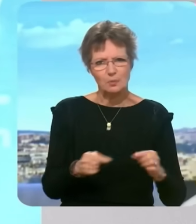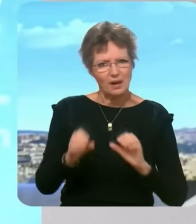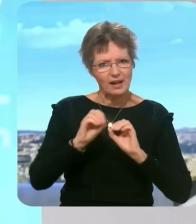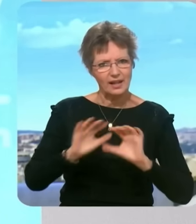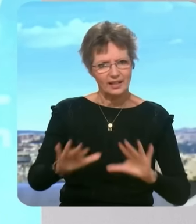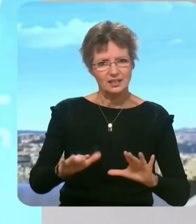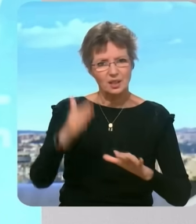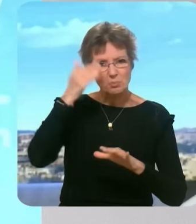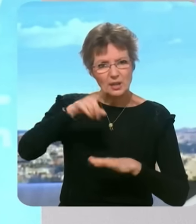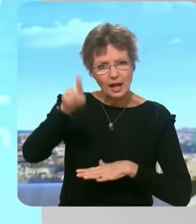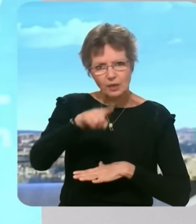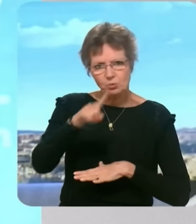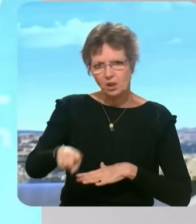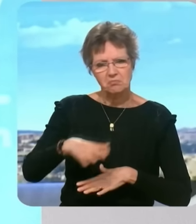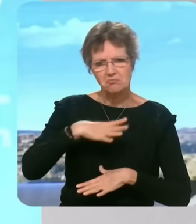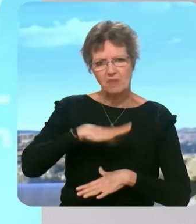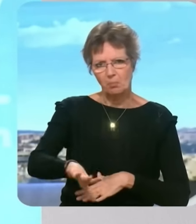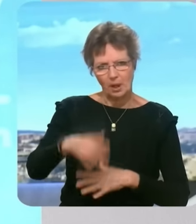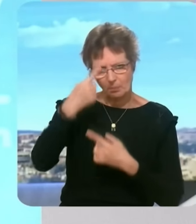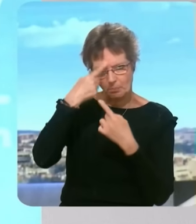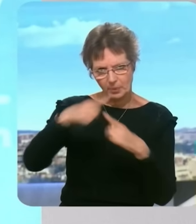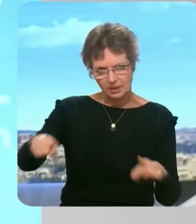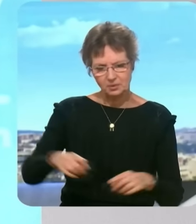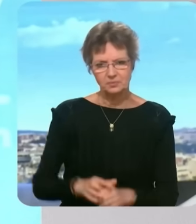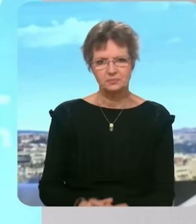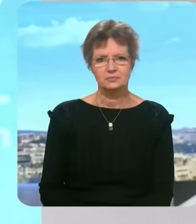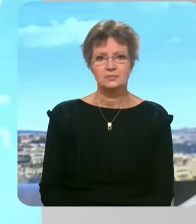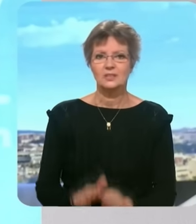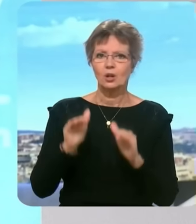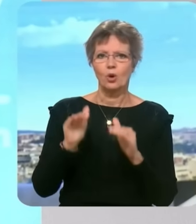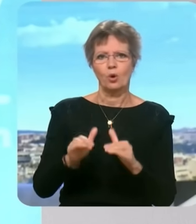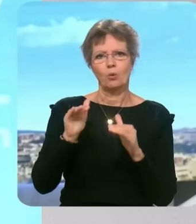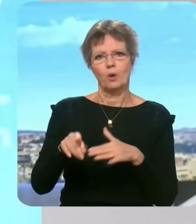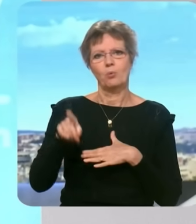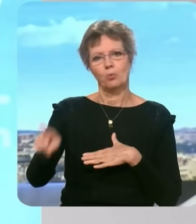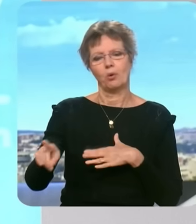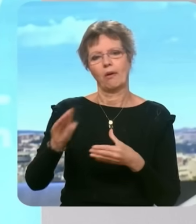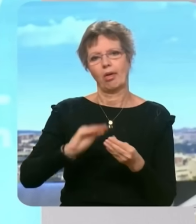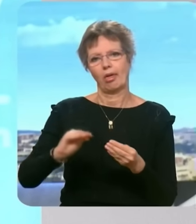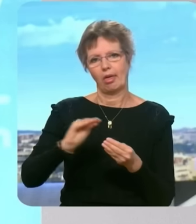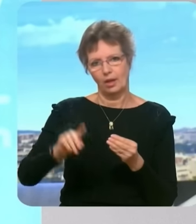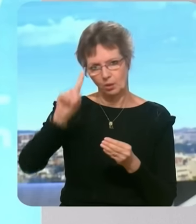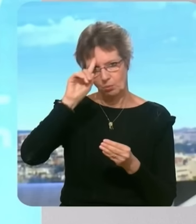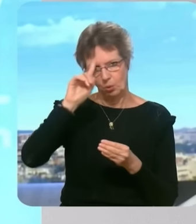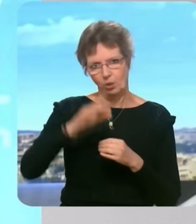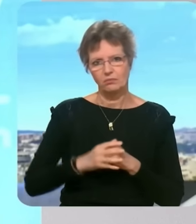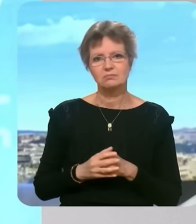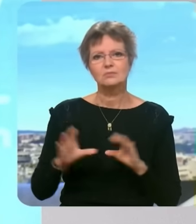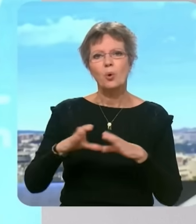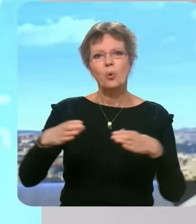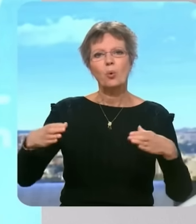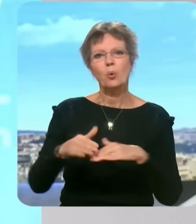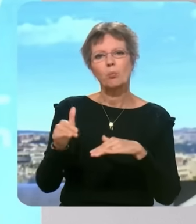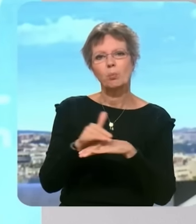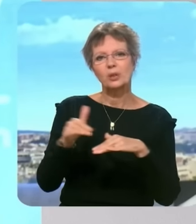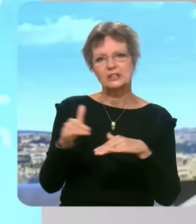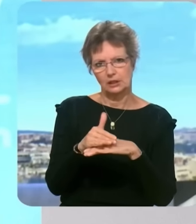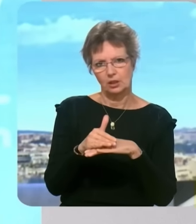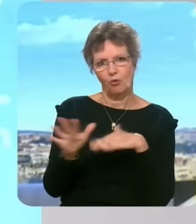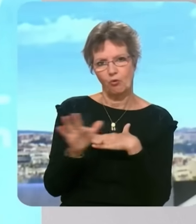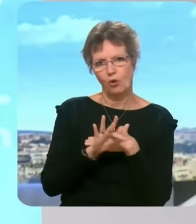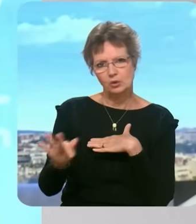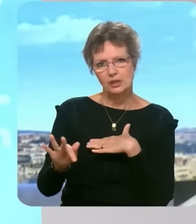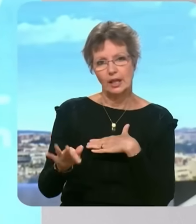il y a des annulations. Maintenant, permettez-moi de dire que c'est quand même l'arroseur arrosé. Parce que s'il y a bien un parti aujourd'hui politique en France qui passe son temps